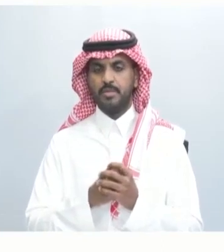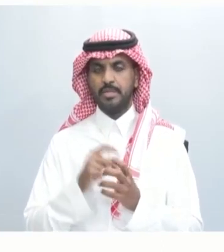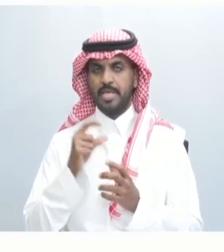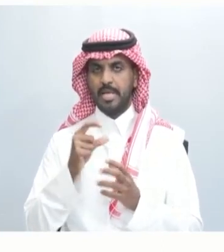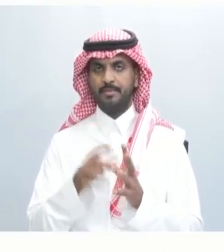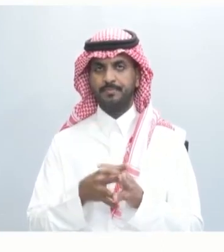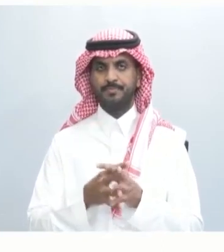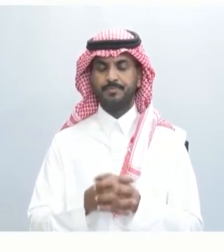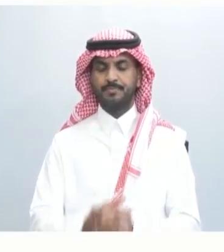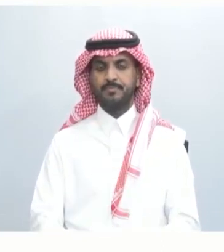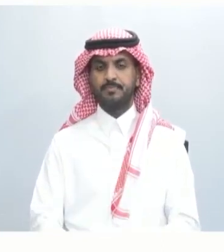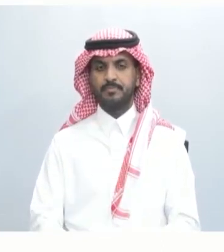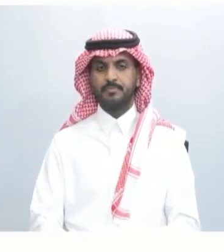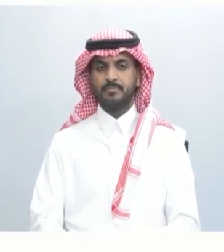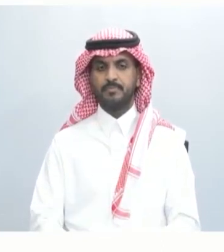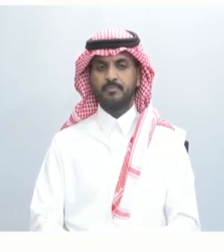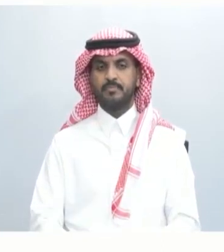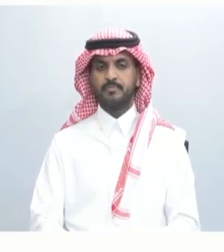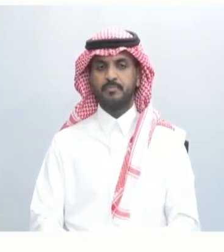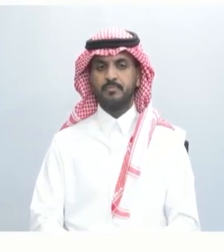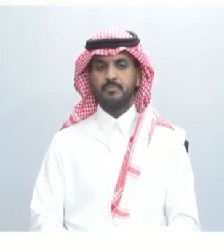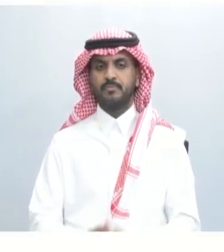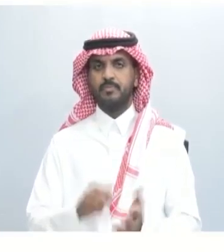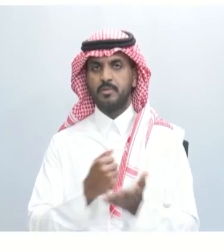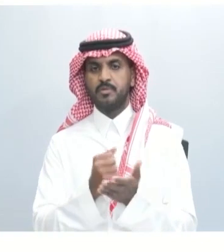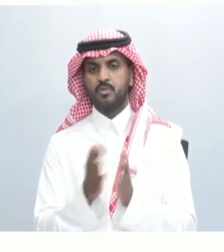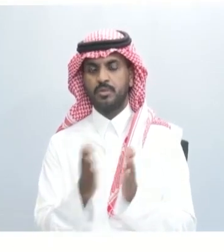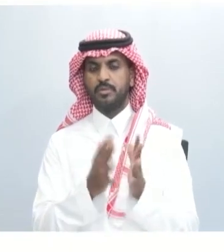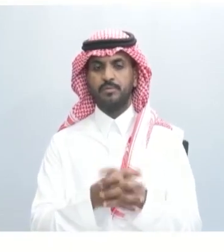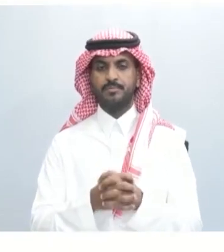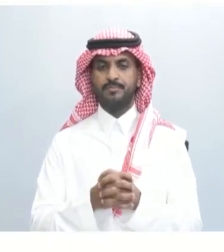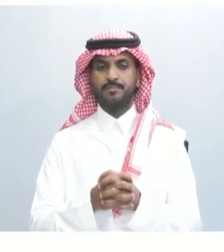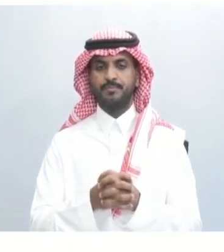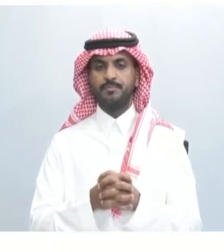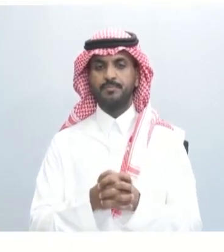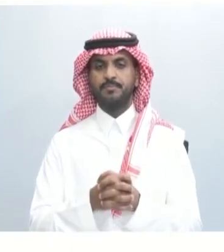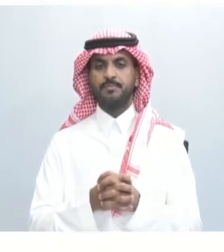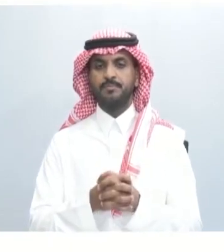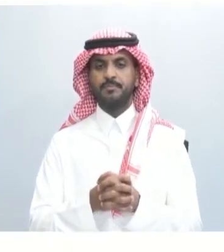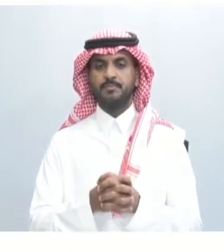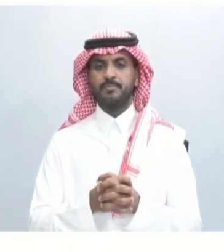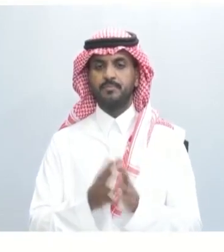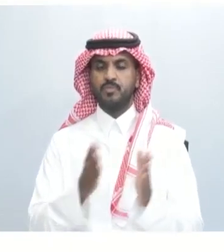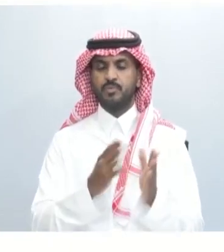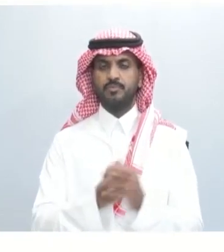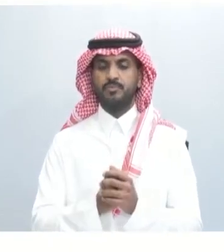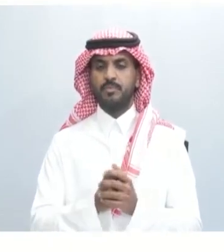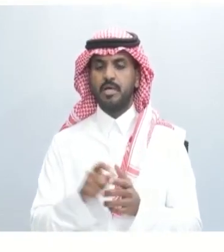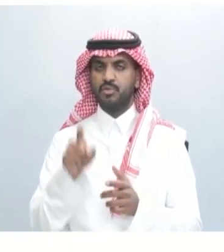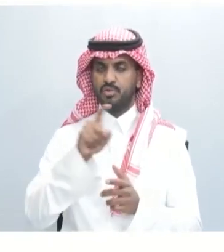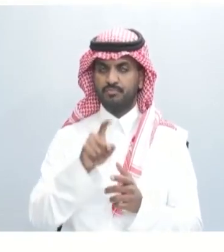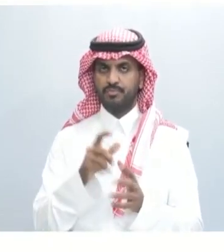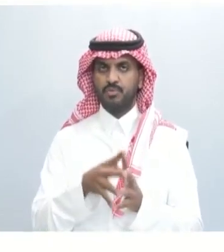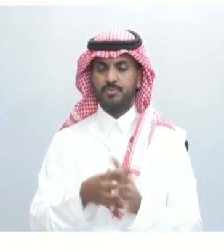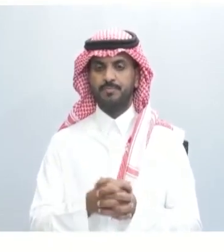دال اسعدكم الله اذا بهذا الشكل نمسح وننتقل واياكم الى السؤال التالي اجب عن